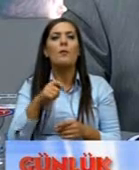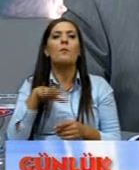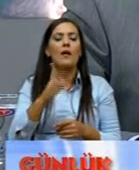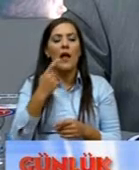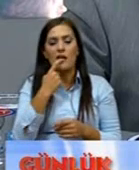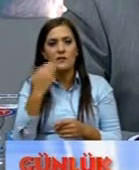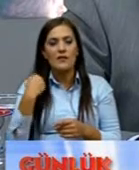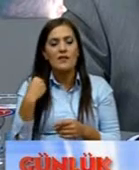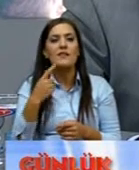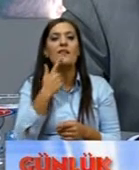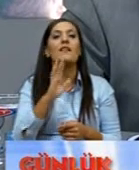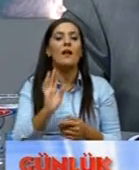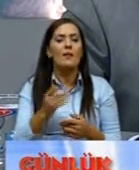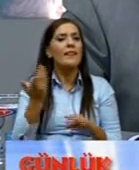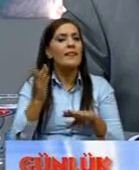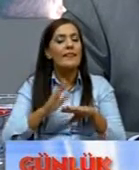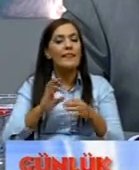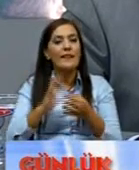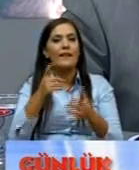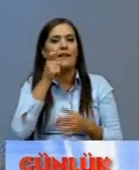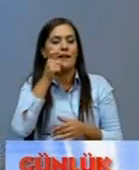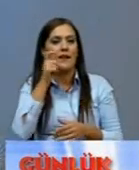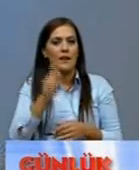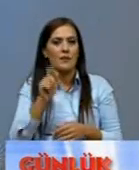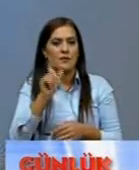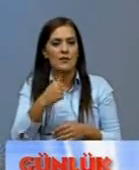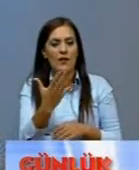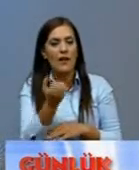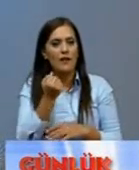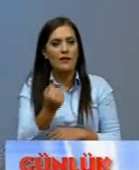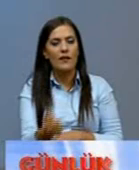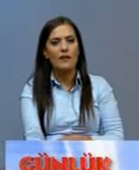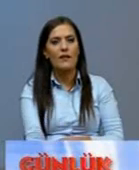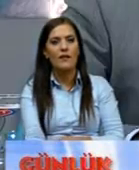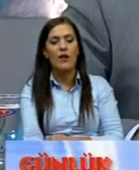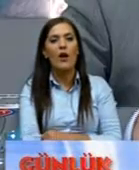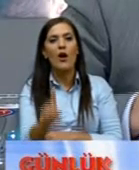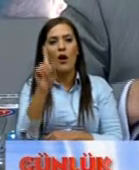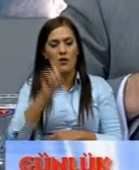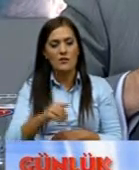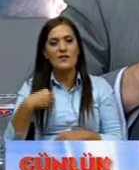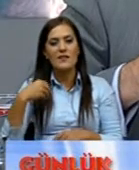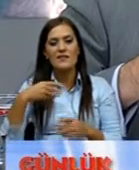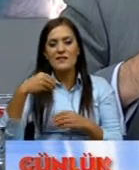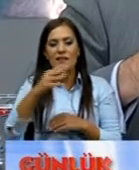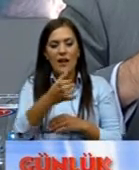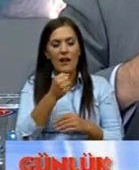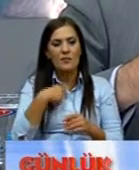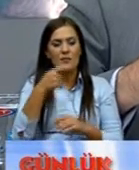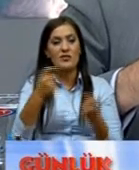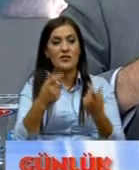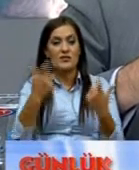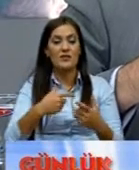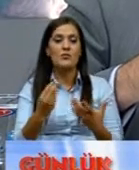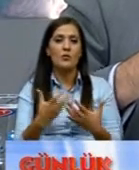ekşi mi taze mi değil mi diyemezsiniz. Nelere dikkat etmemiz gerekiyor satın alırken? Önce satın alırken satın aldığımız iş yerine